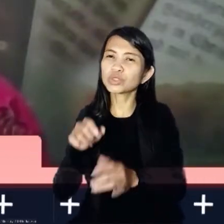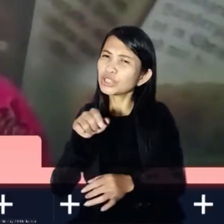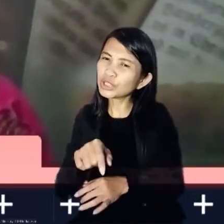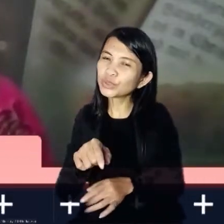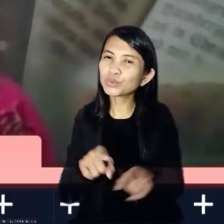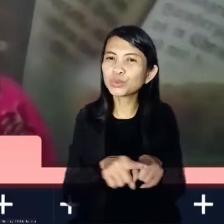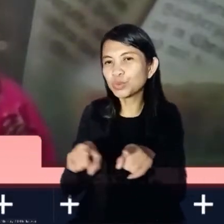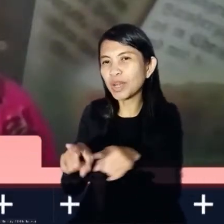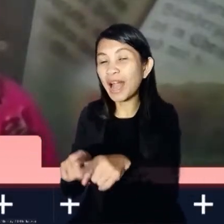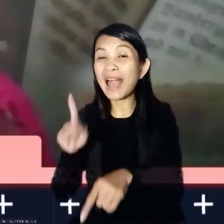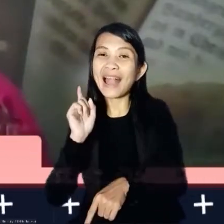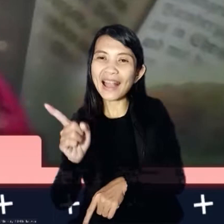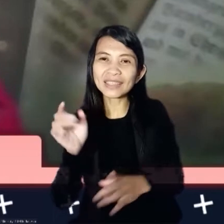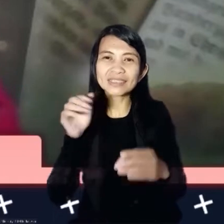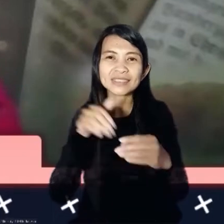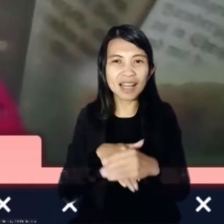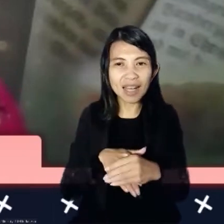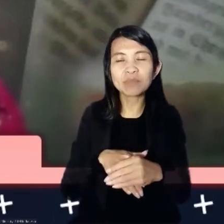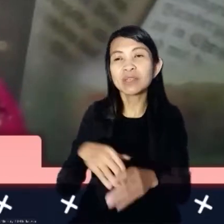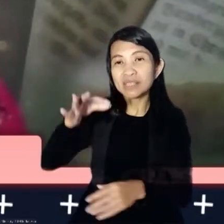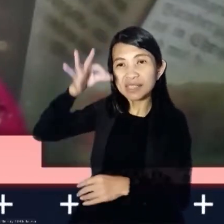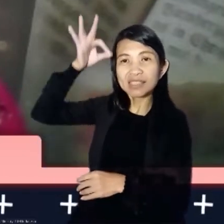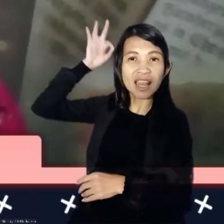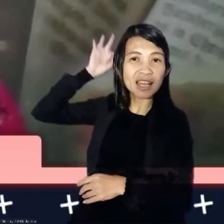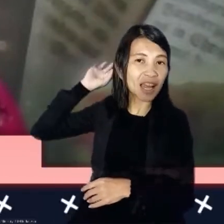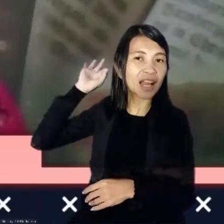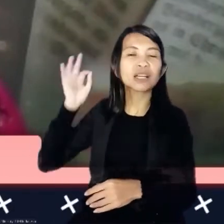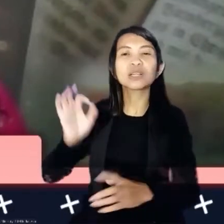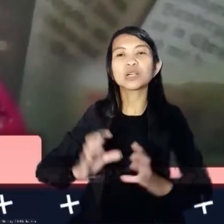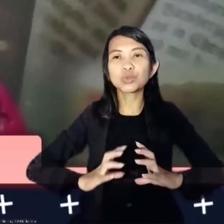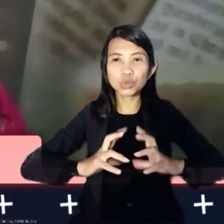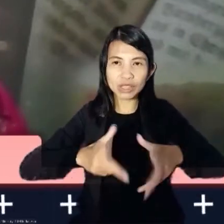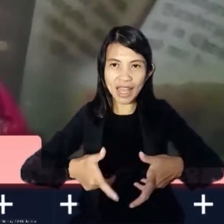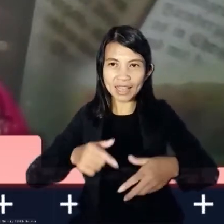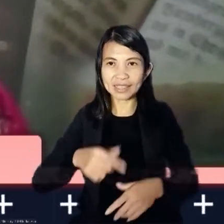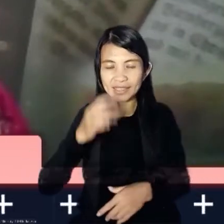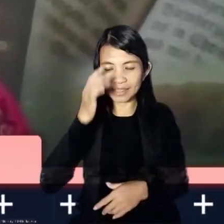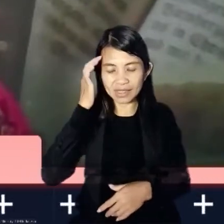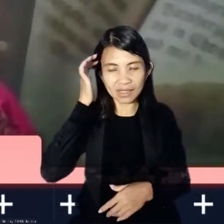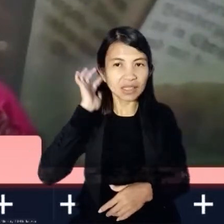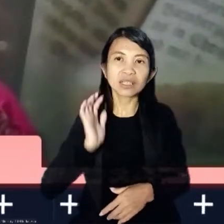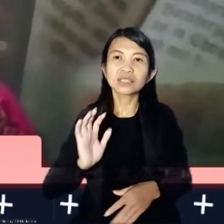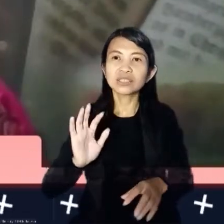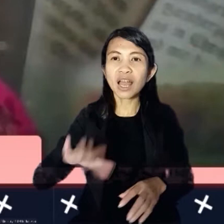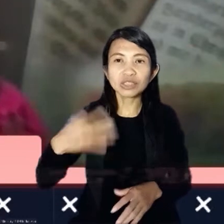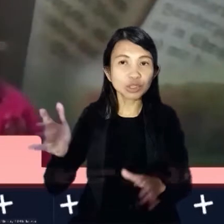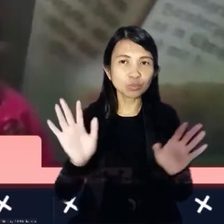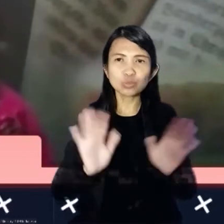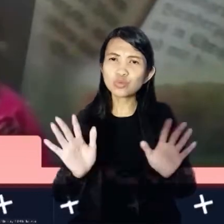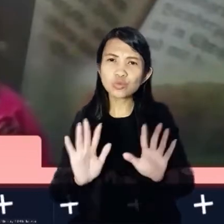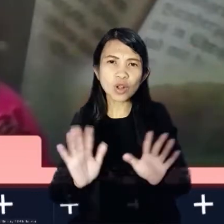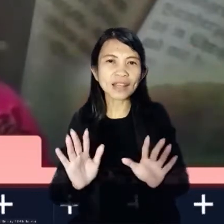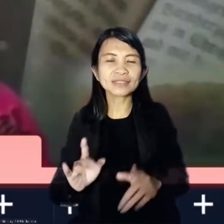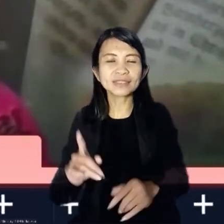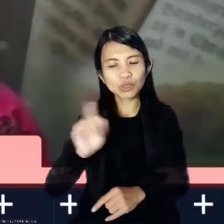dalam sejarah dunia ini jadi bukanlah sesuatu yang fiktif Nah